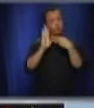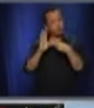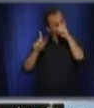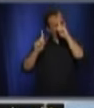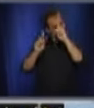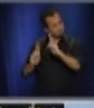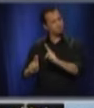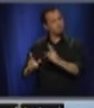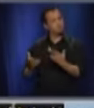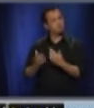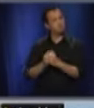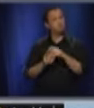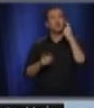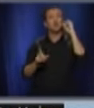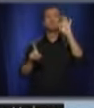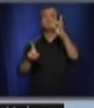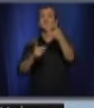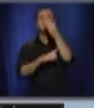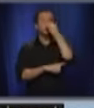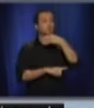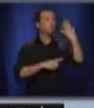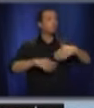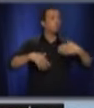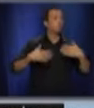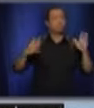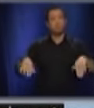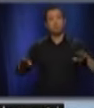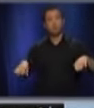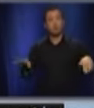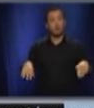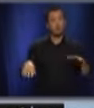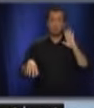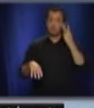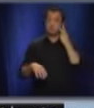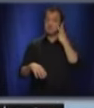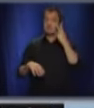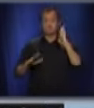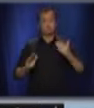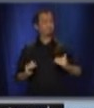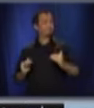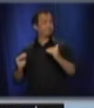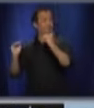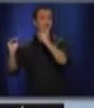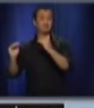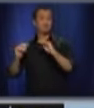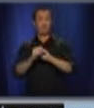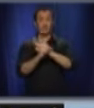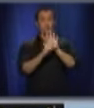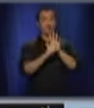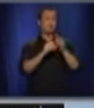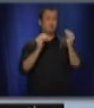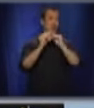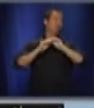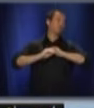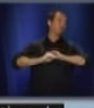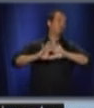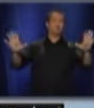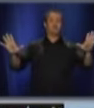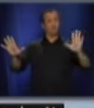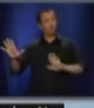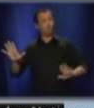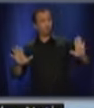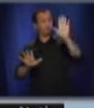pouvoir revenir au jaune. Mais le virus est là, il est avec nous ici au Québec,